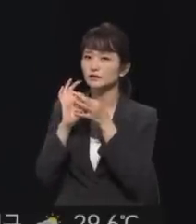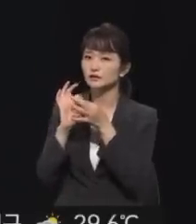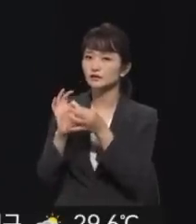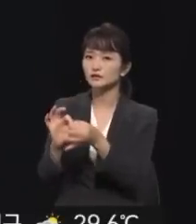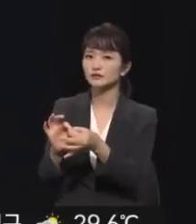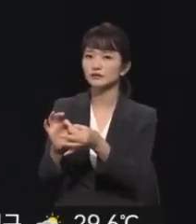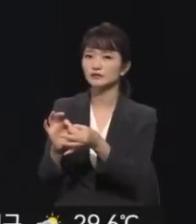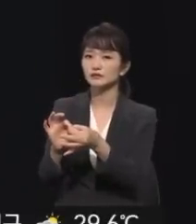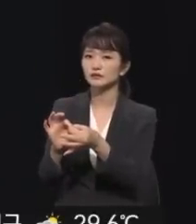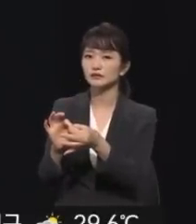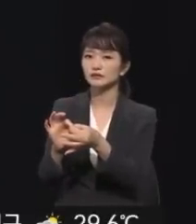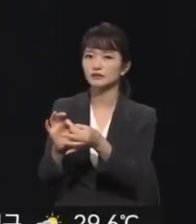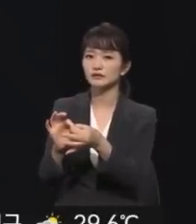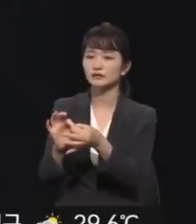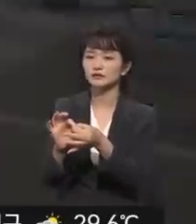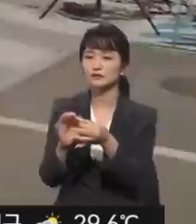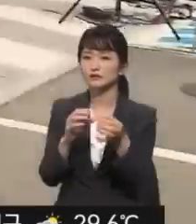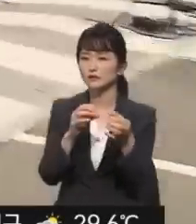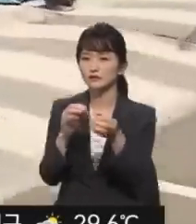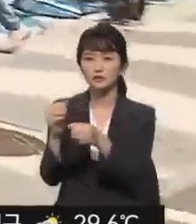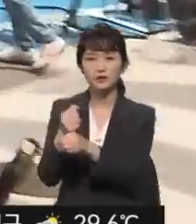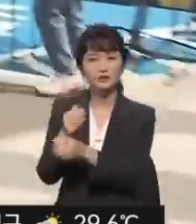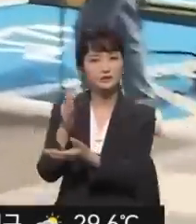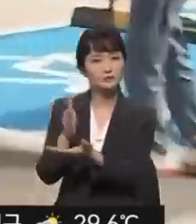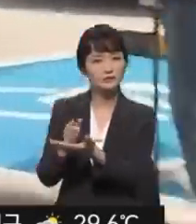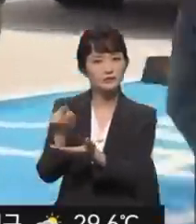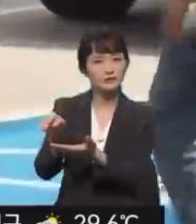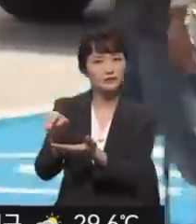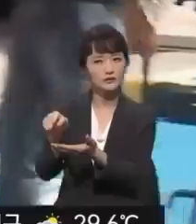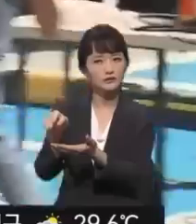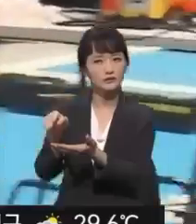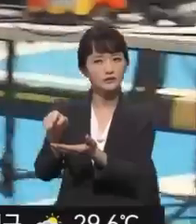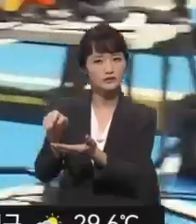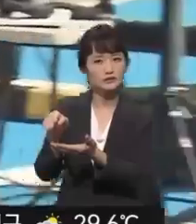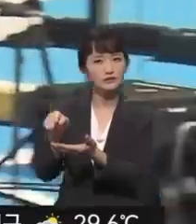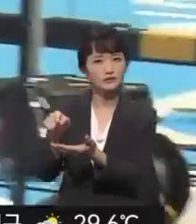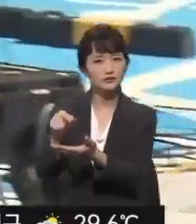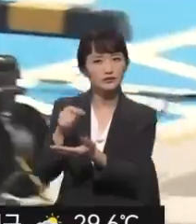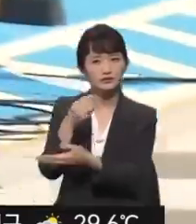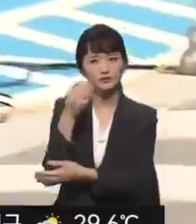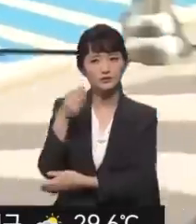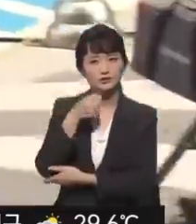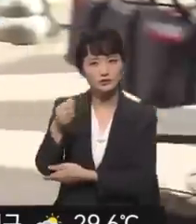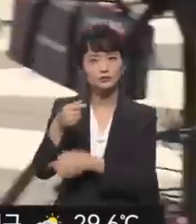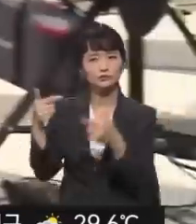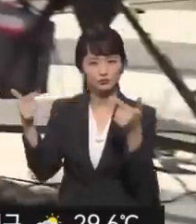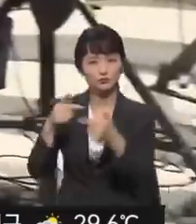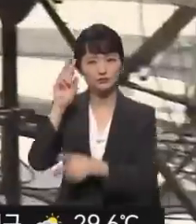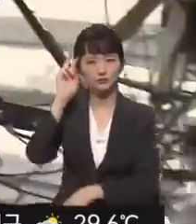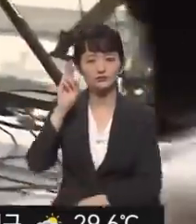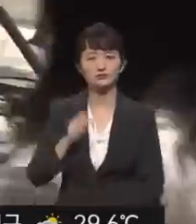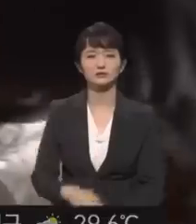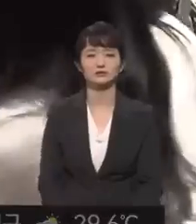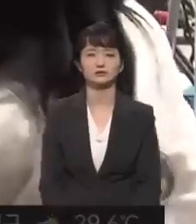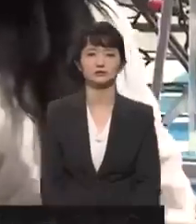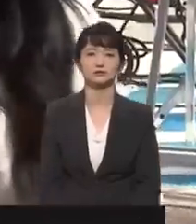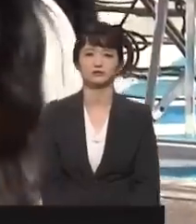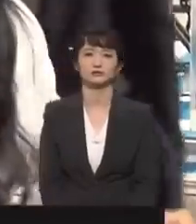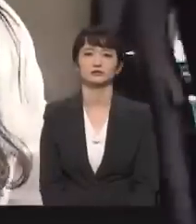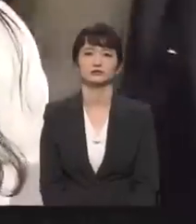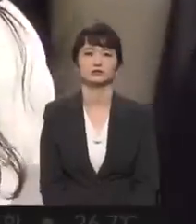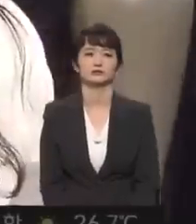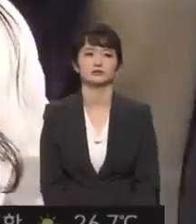뭐 얘기를 더 할지 그것은 조금 더 자제하게 되지 않을까 그런 생각이 드네요 제가 이렇게 보면은